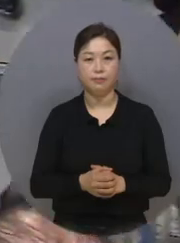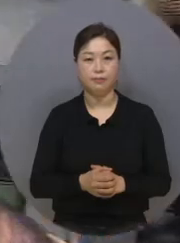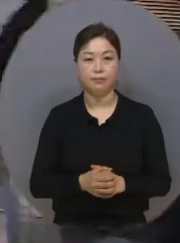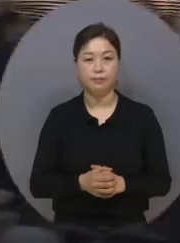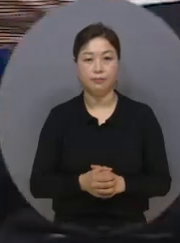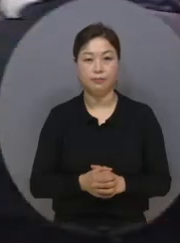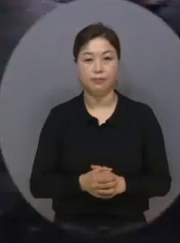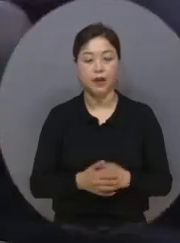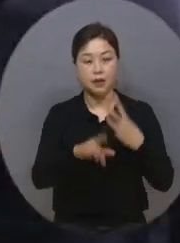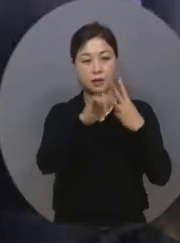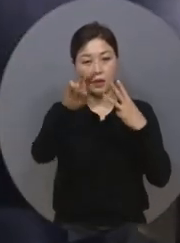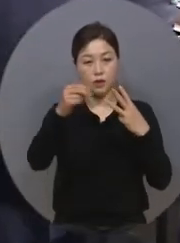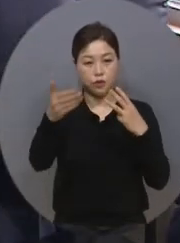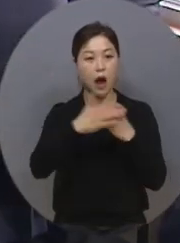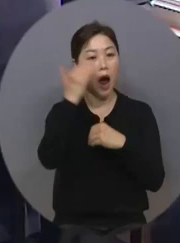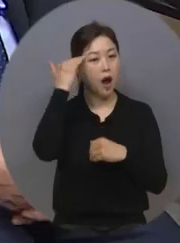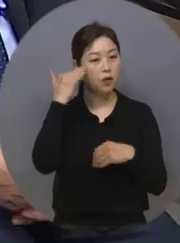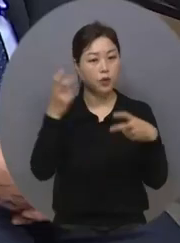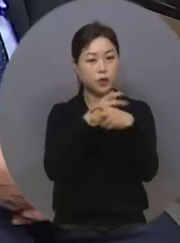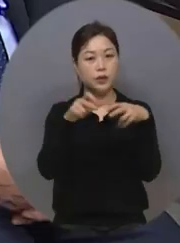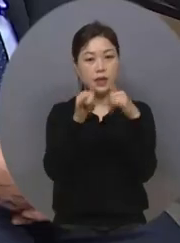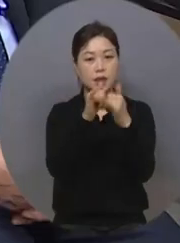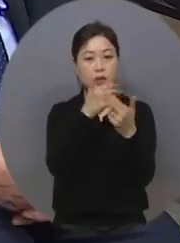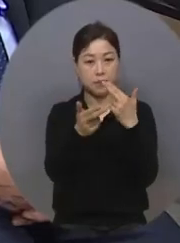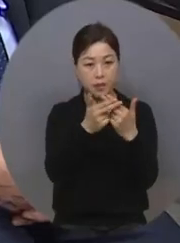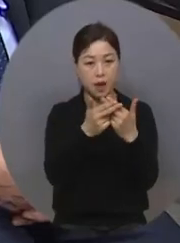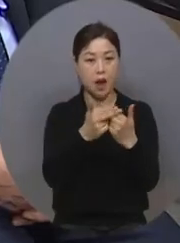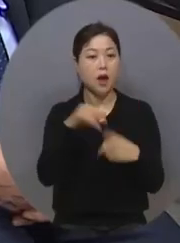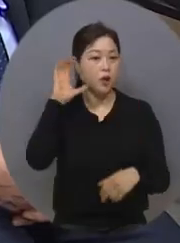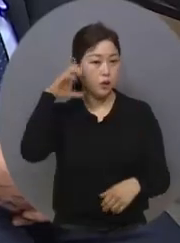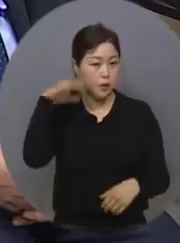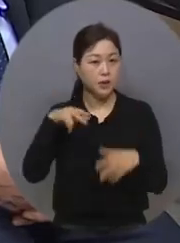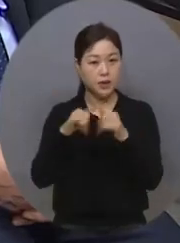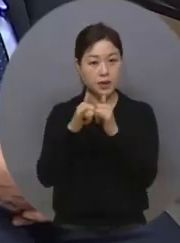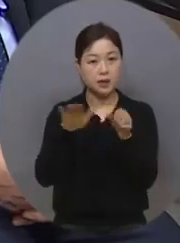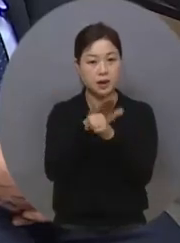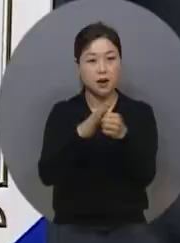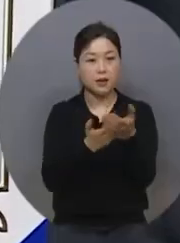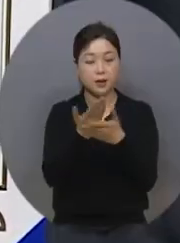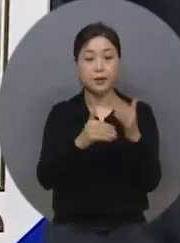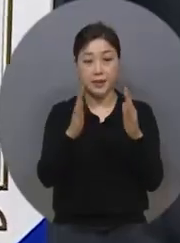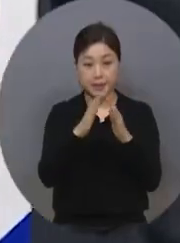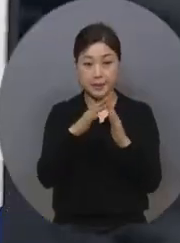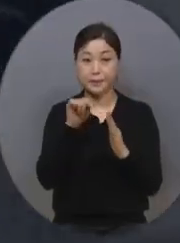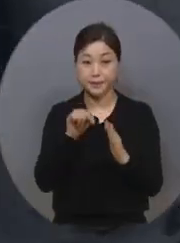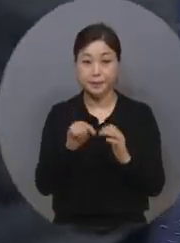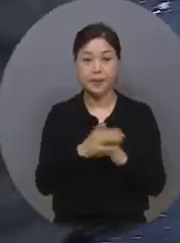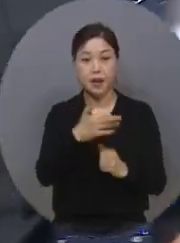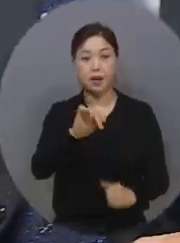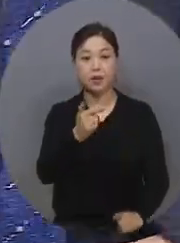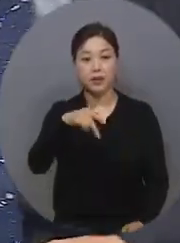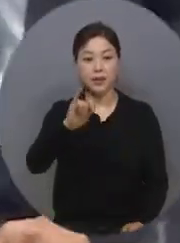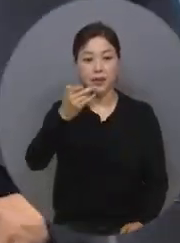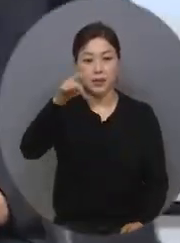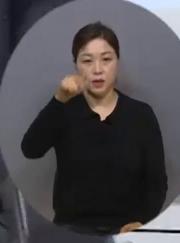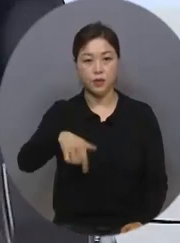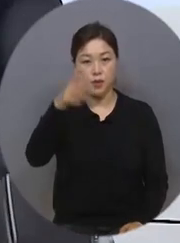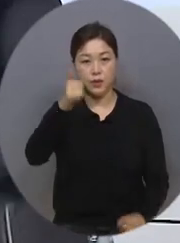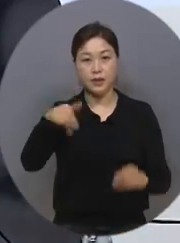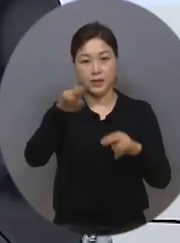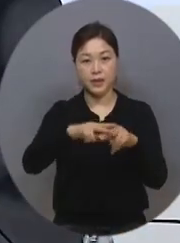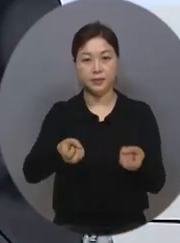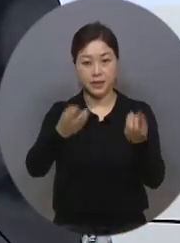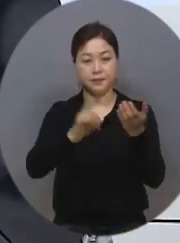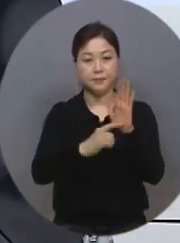지난달 29일 한국교통장애인협회는 영등포구 장애인 사랑 나눔의 집에서 전치국 원장 취임식을